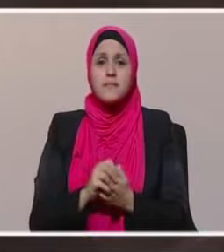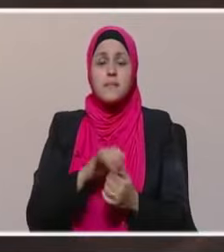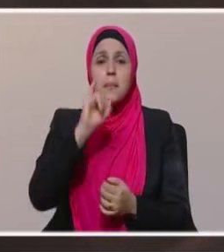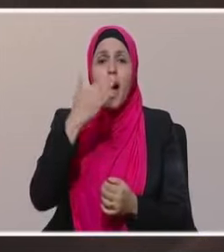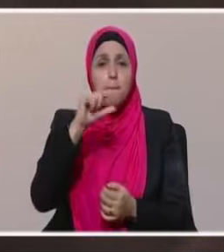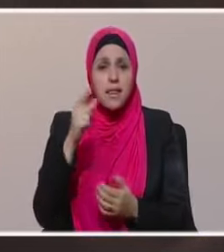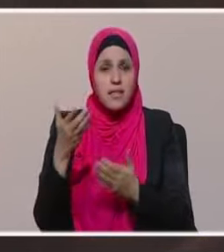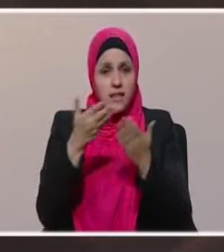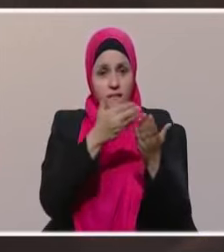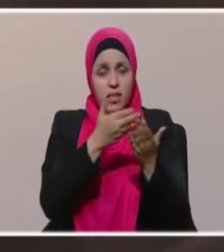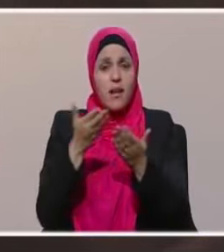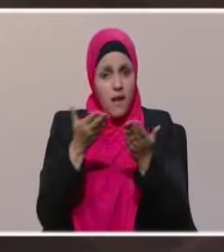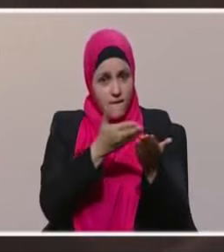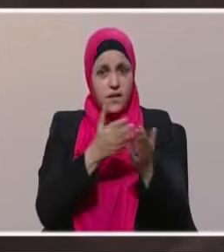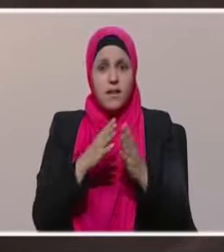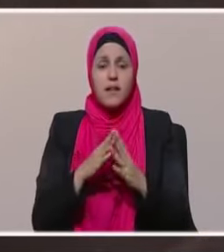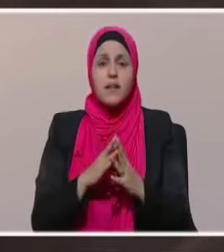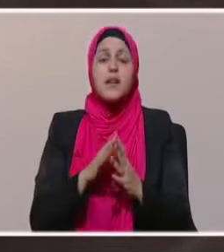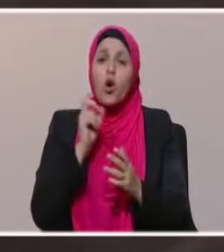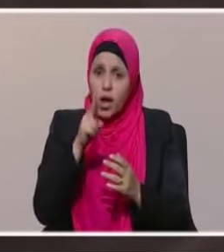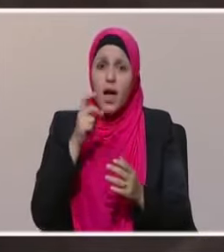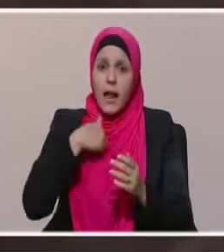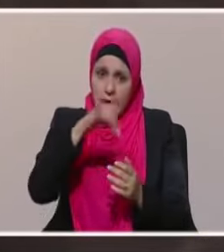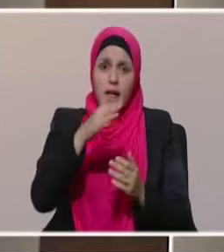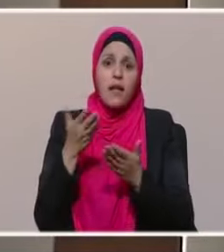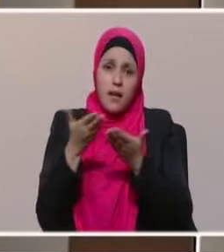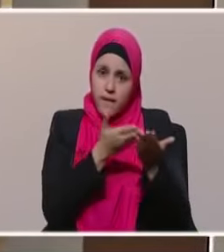محمد، تفضل تعال.